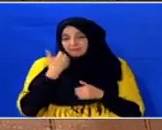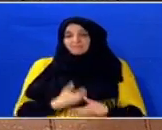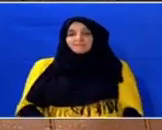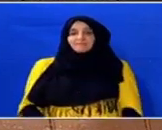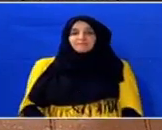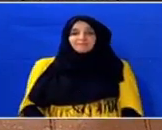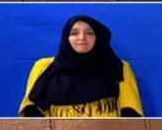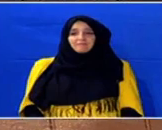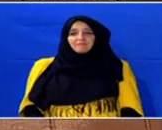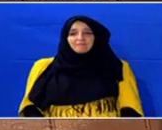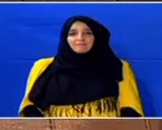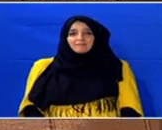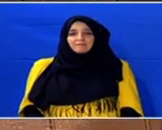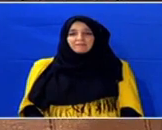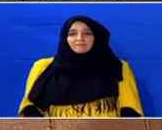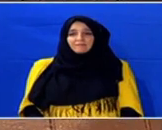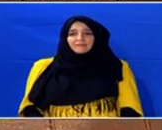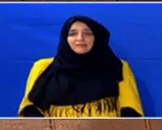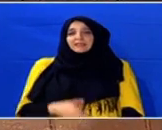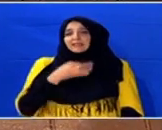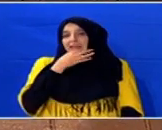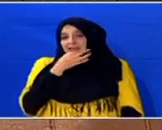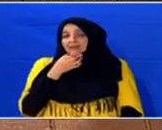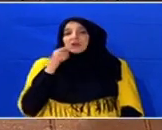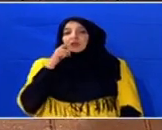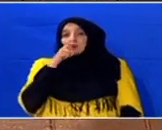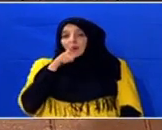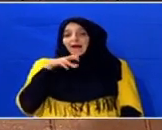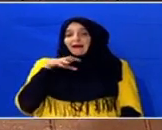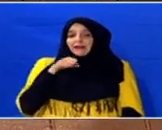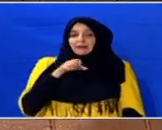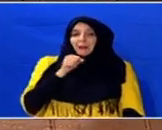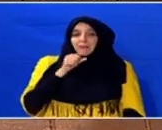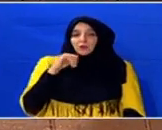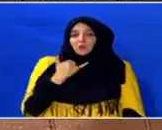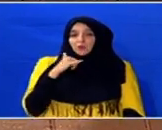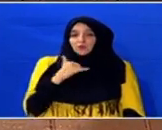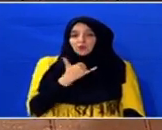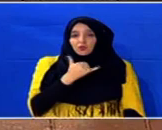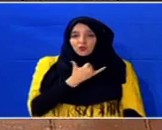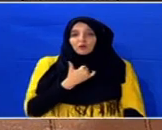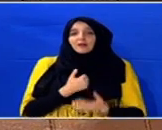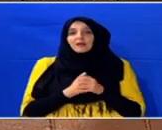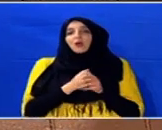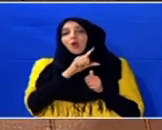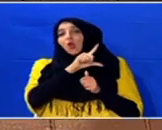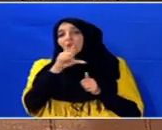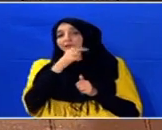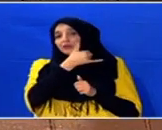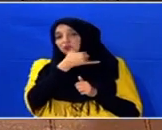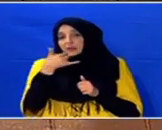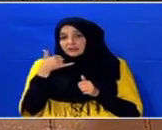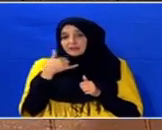الحياة. إذن أنت كنت تقضين تلك الأيام يومي الاثنين